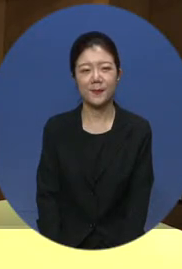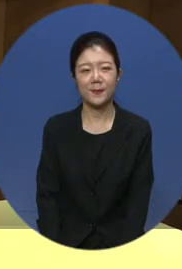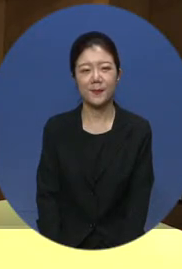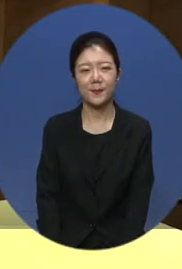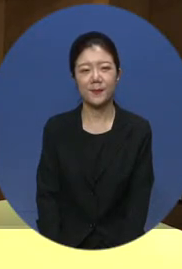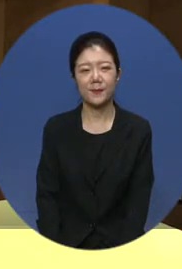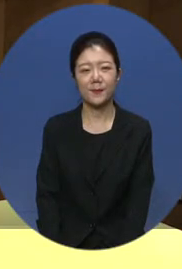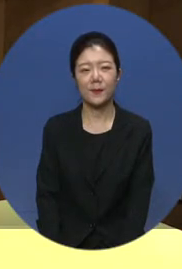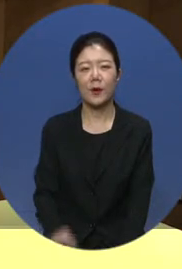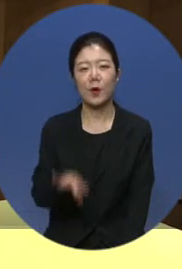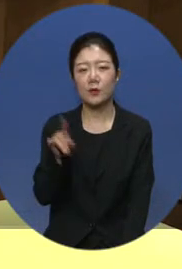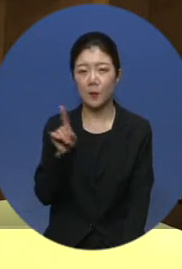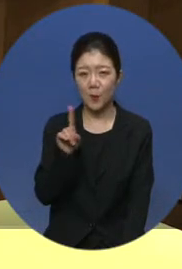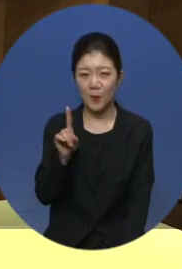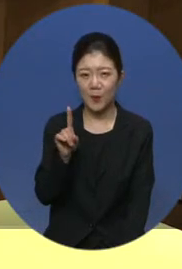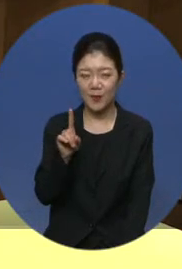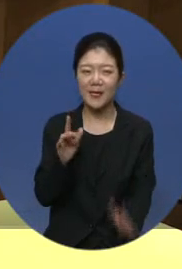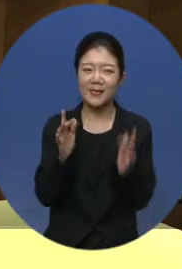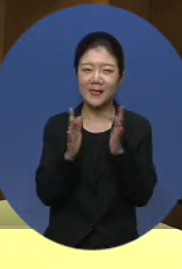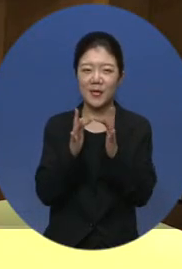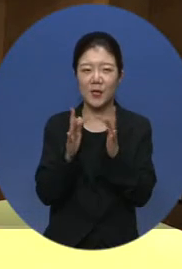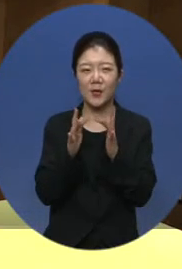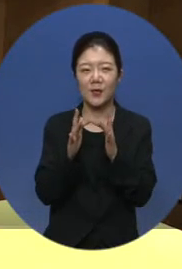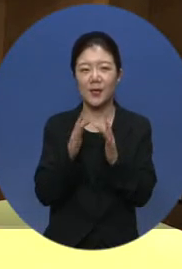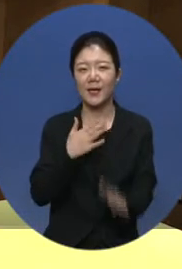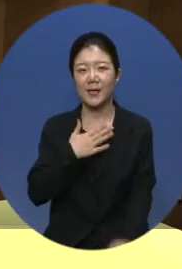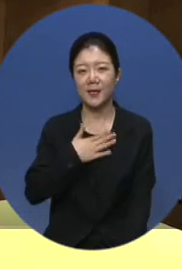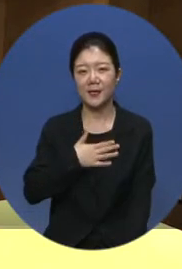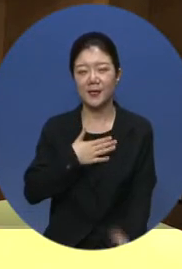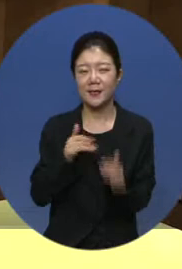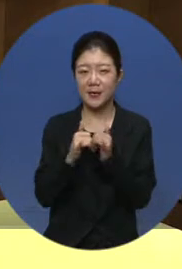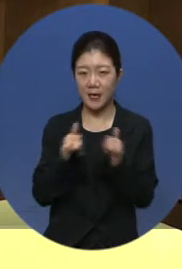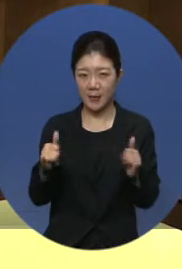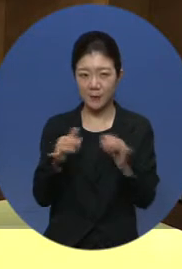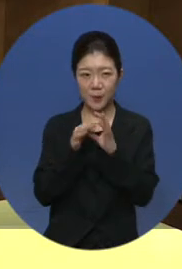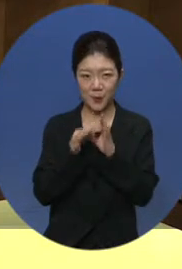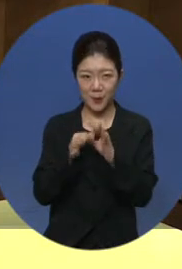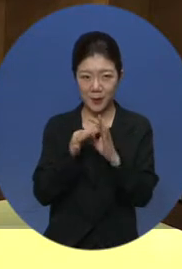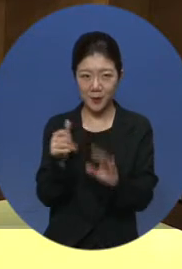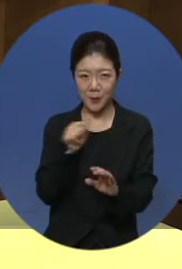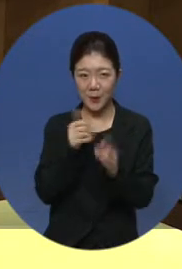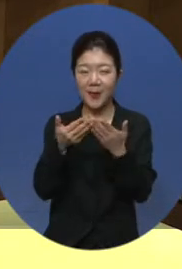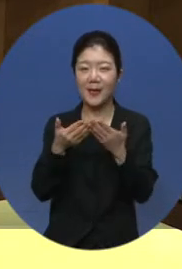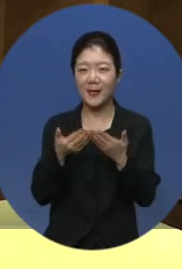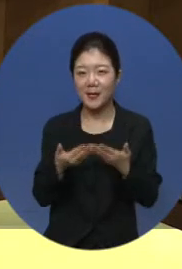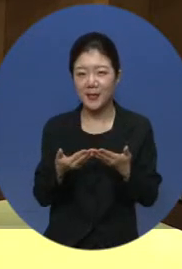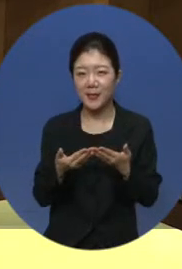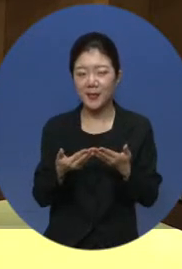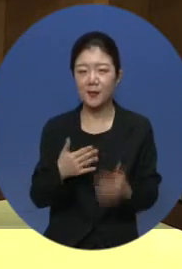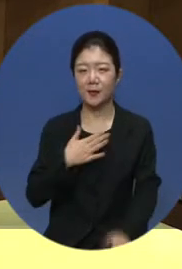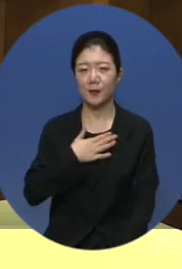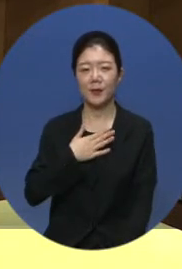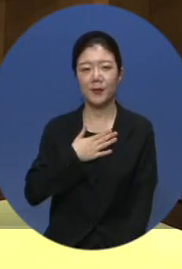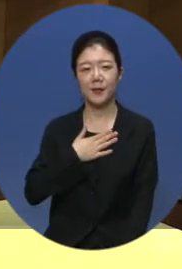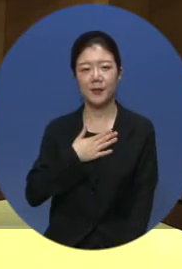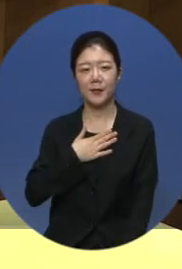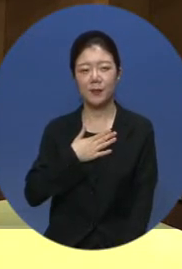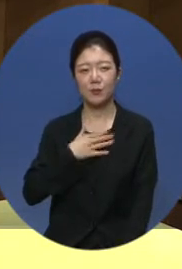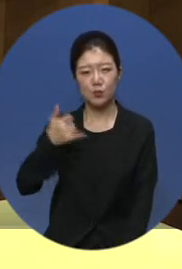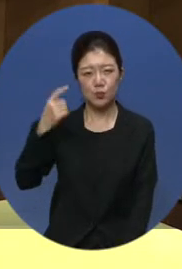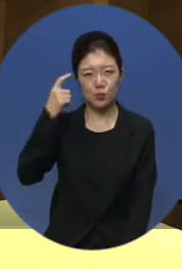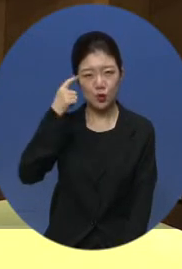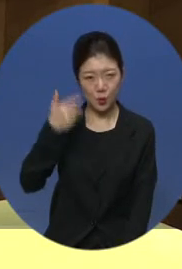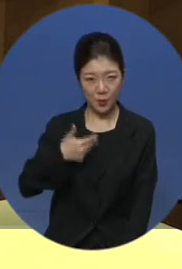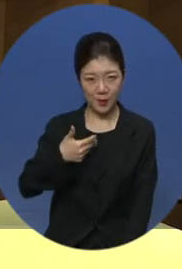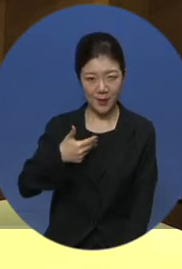줄 수 있을까요? 네, 먼저는 뭐 인터넷으로나 아니면 지인을 통해서나 소개를 받아서 저희 쪽에 기증 문의를 하시게